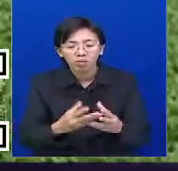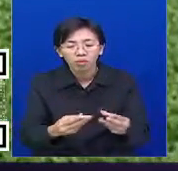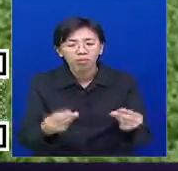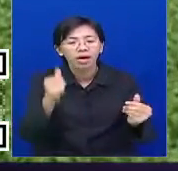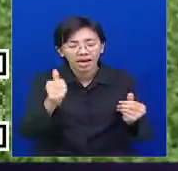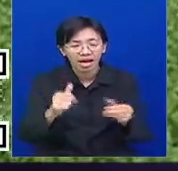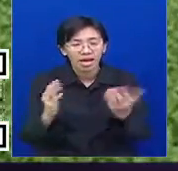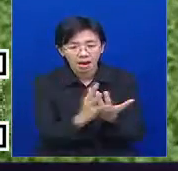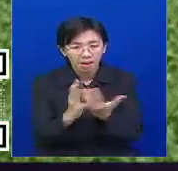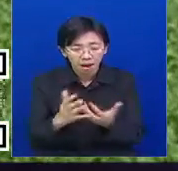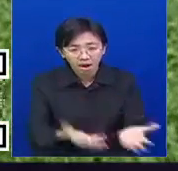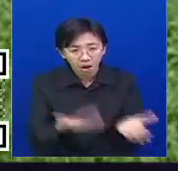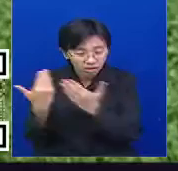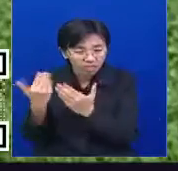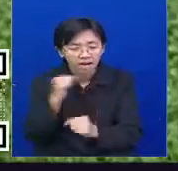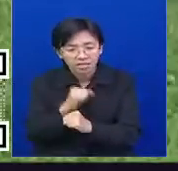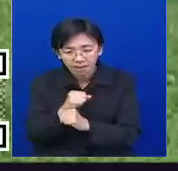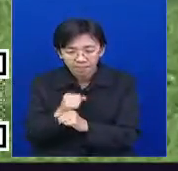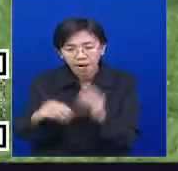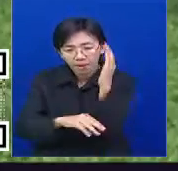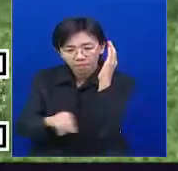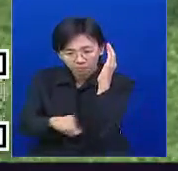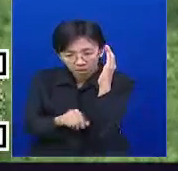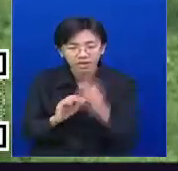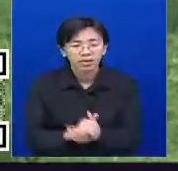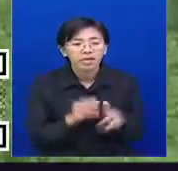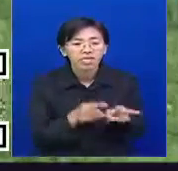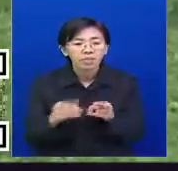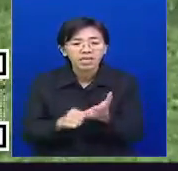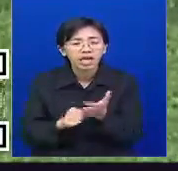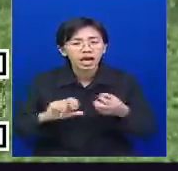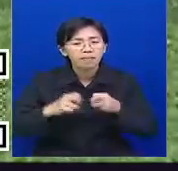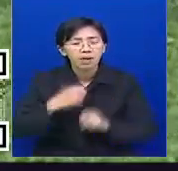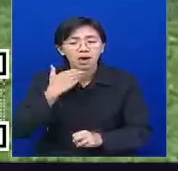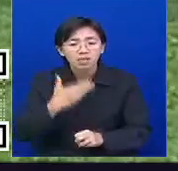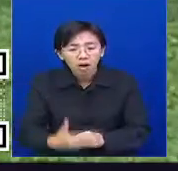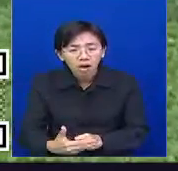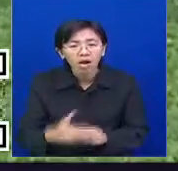ดยผักตบชวาที่นำขึ้นมาแล้วนั้นจะเอาไปทำปุ๋ยส่วนมาตรการแก้ปัญหาระยะยาว